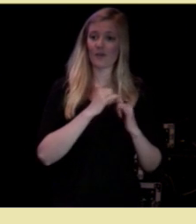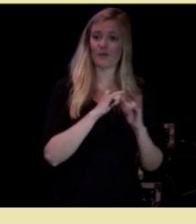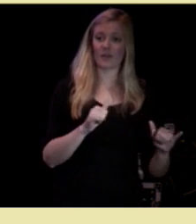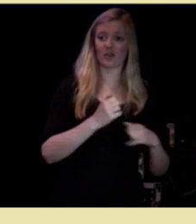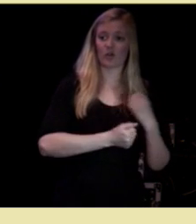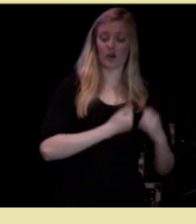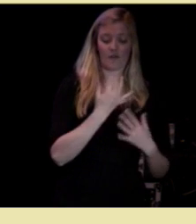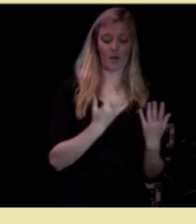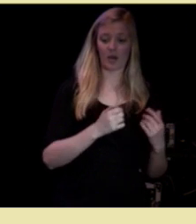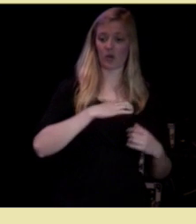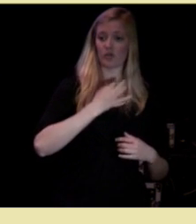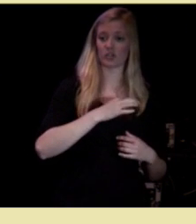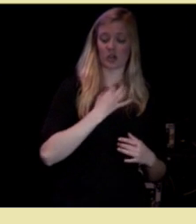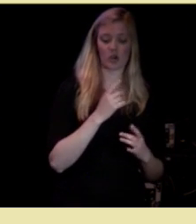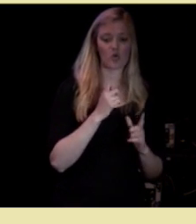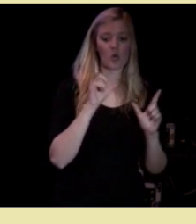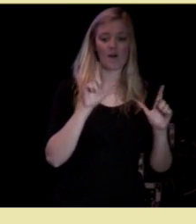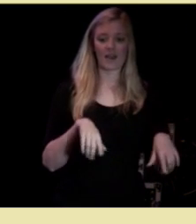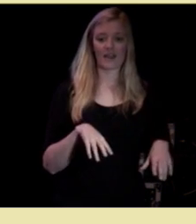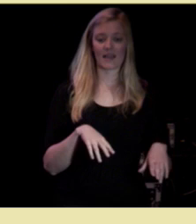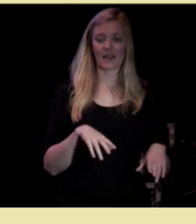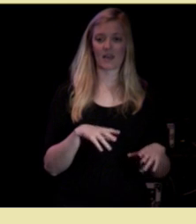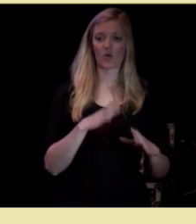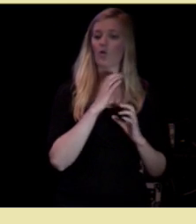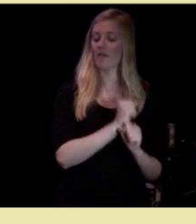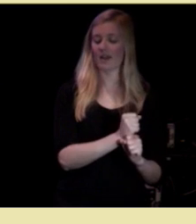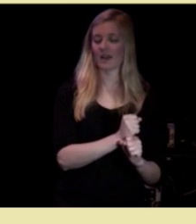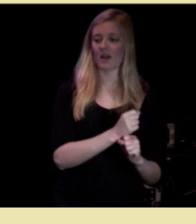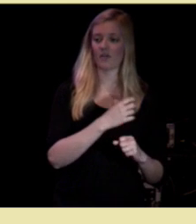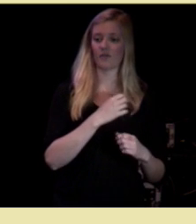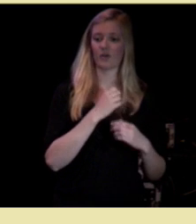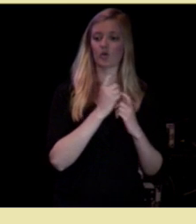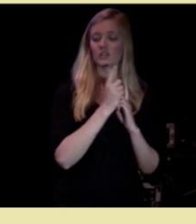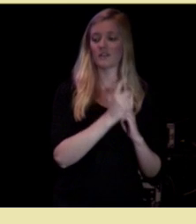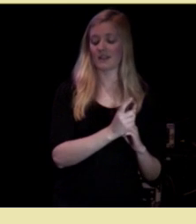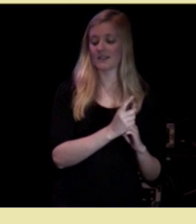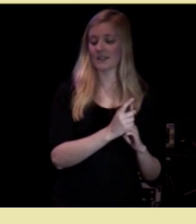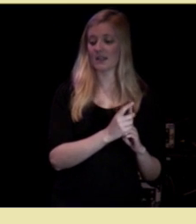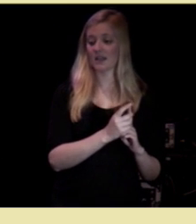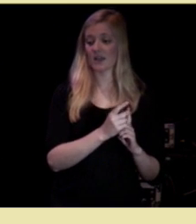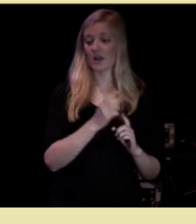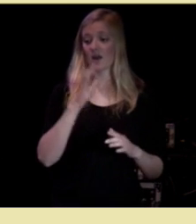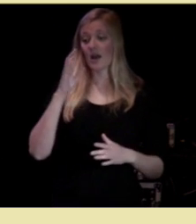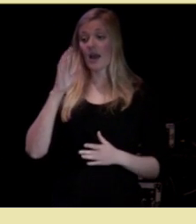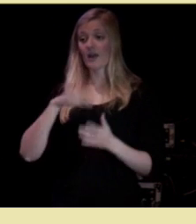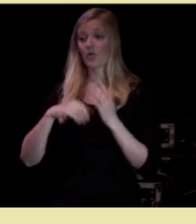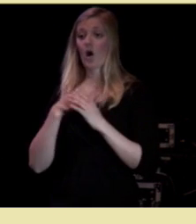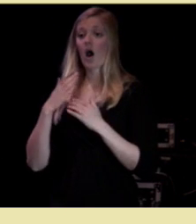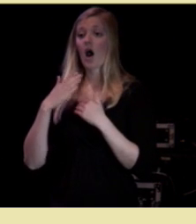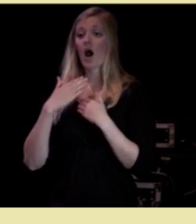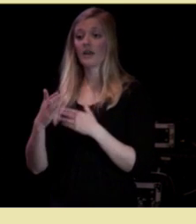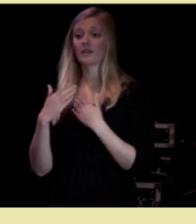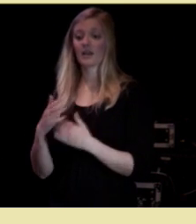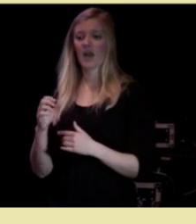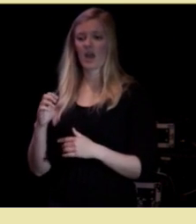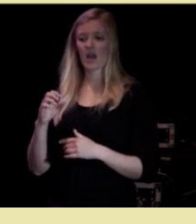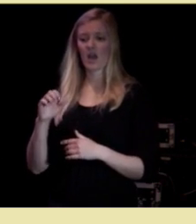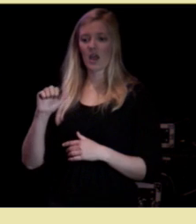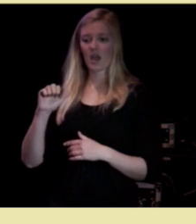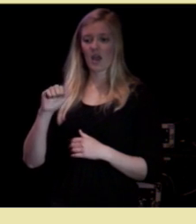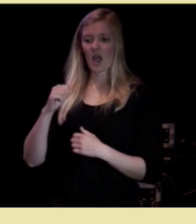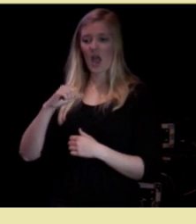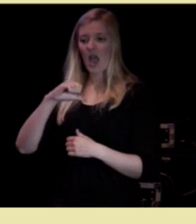vil uavhengig av konsekvenser, og på den andre siden å handle autonomt, som også som oftest å